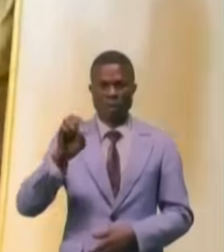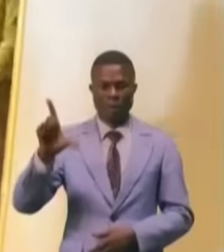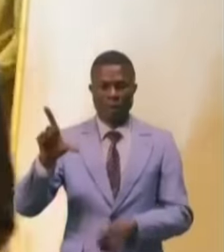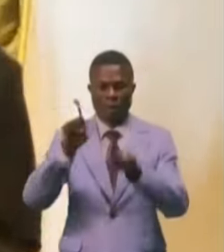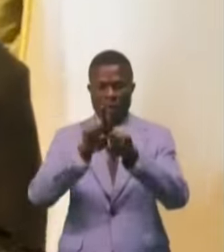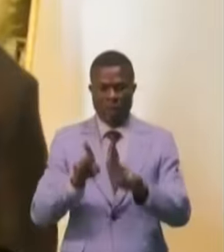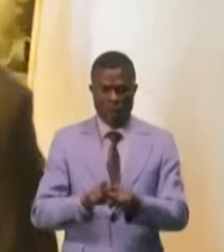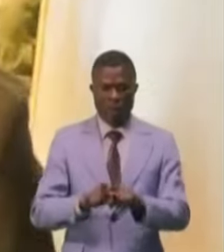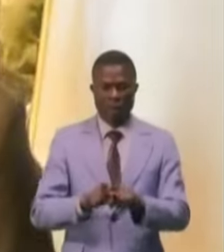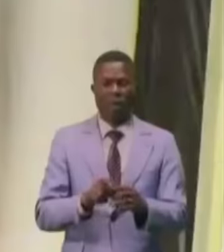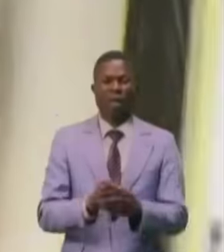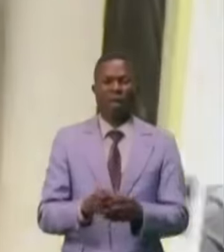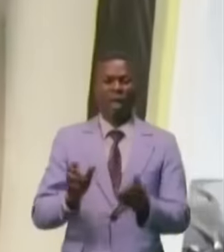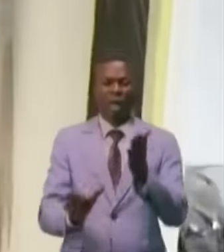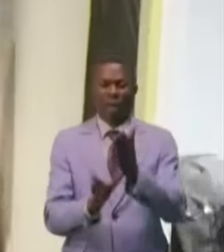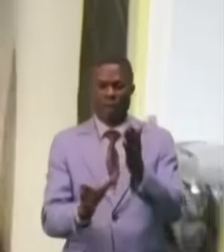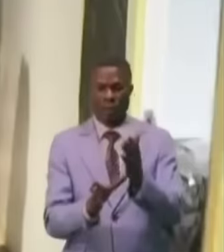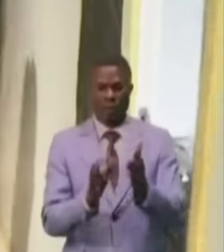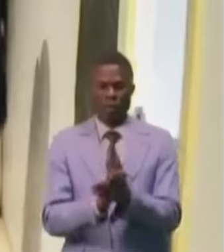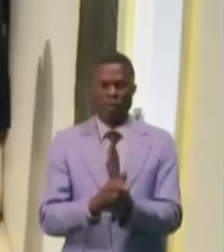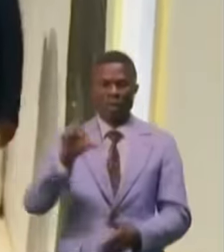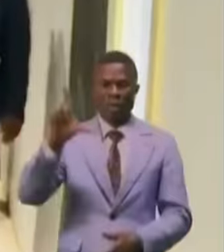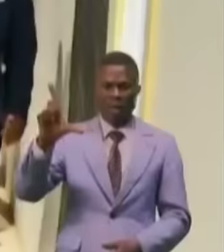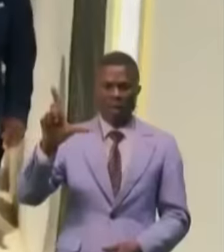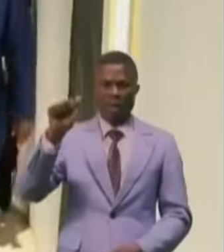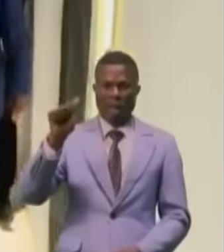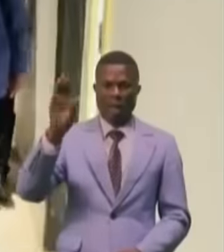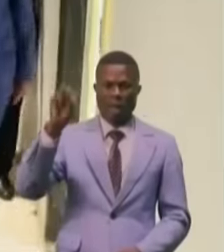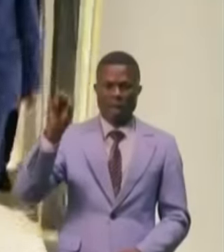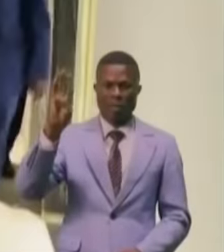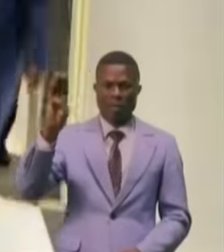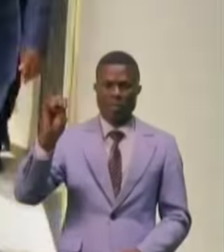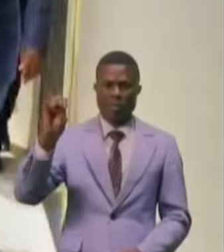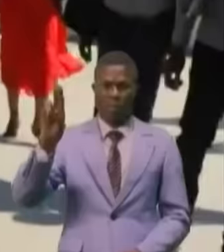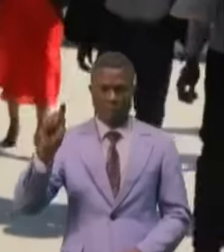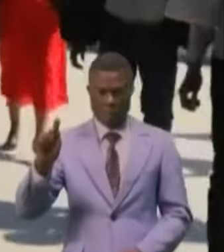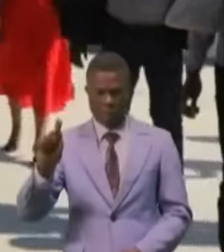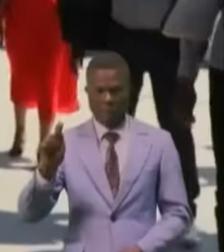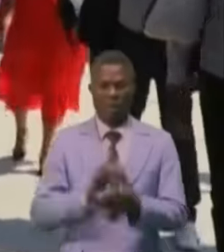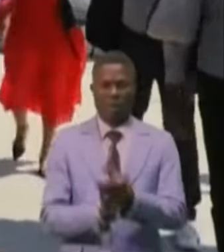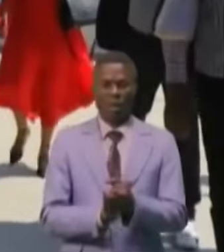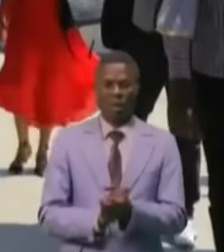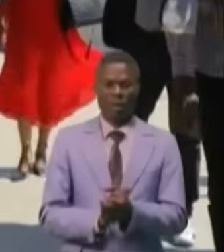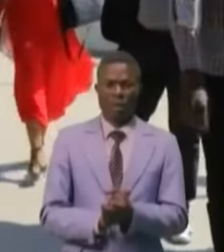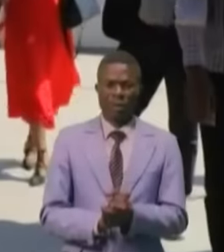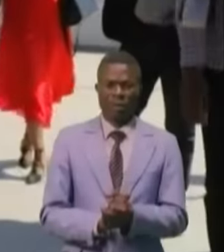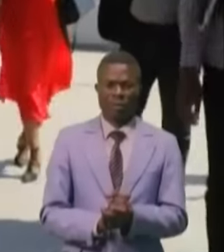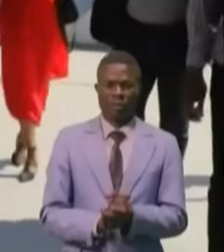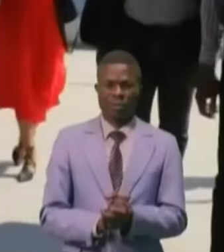national Lambert Mende Omalanga et du rapporteur adjoint de cet organe délibérant, Samuel Kilolo.